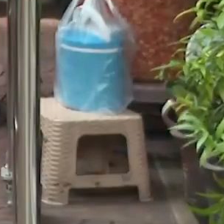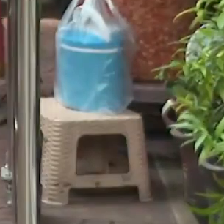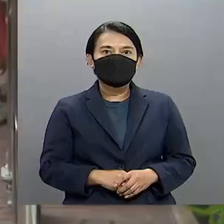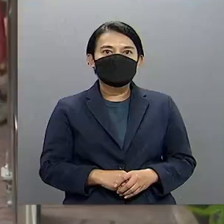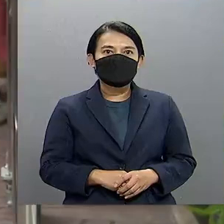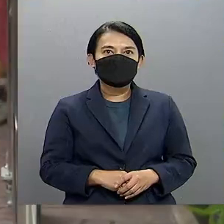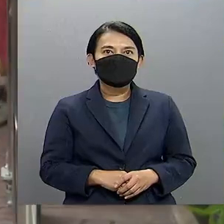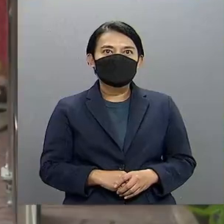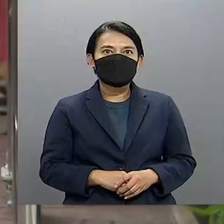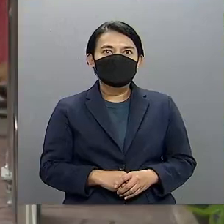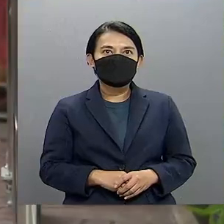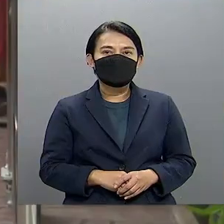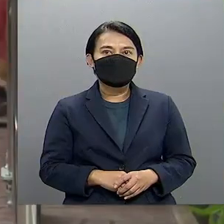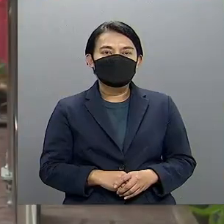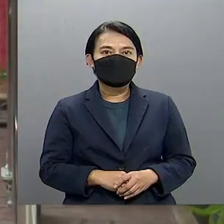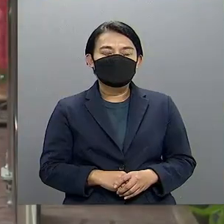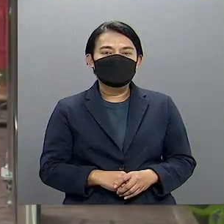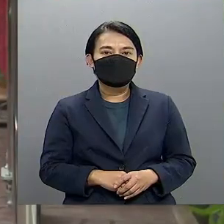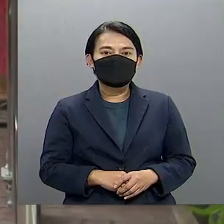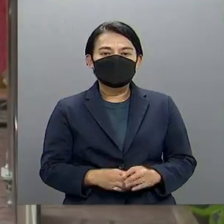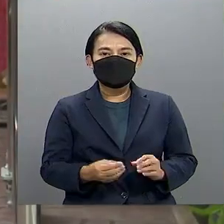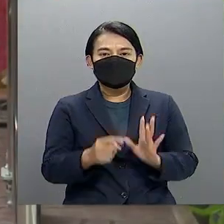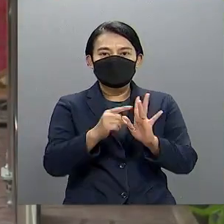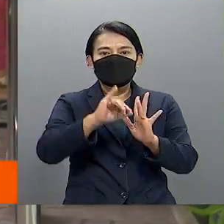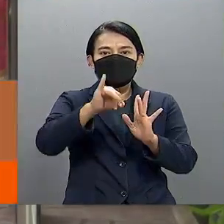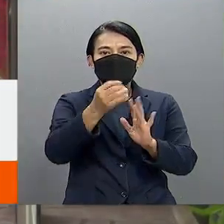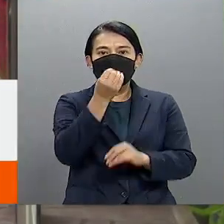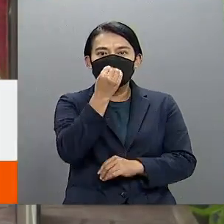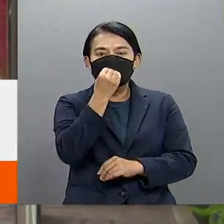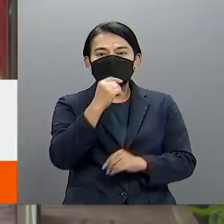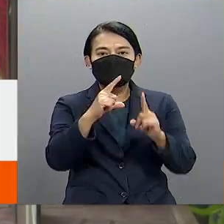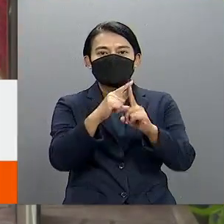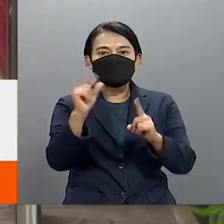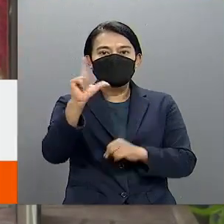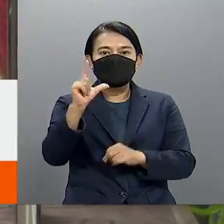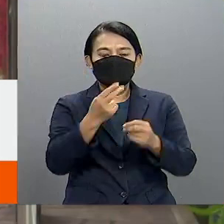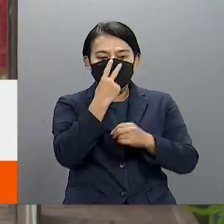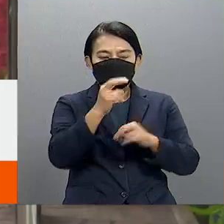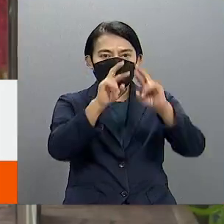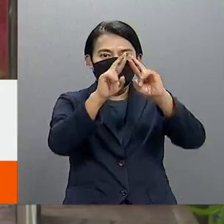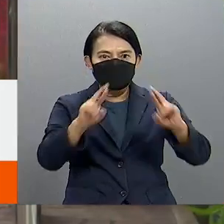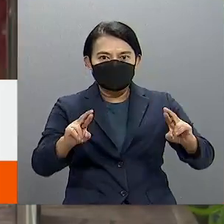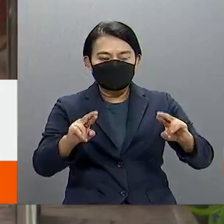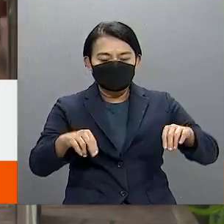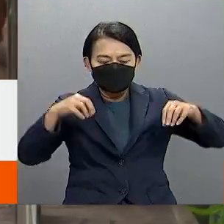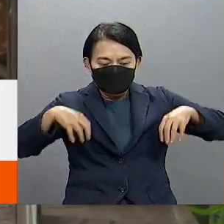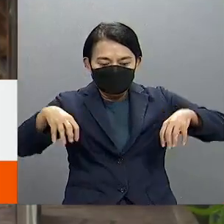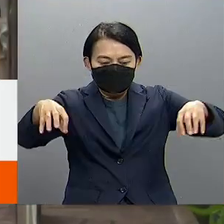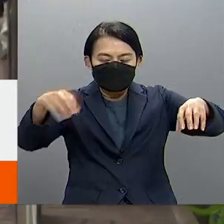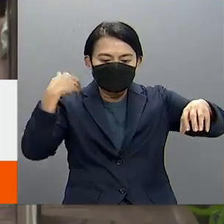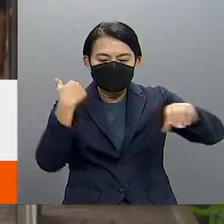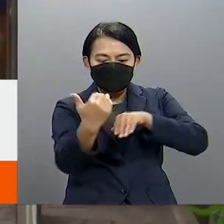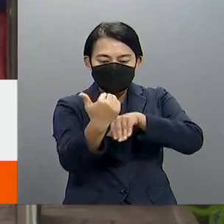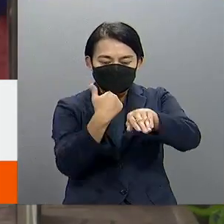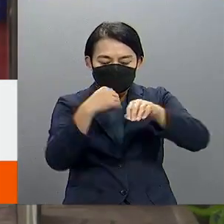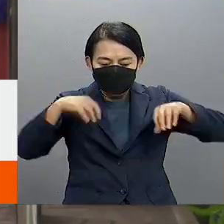แล้วนะคะในช่วงเทศกาลกินเจค่ะเราก็จะเห็นร้านค้าเต็มสองข้างถนนเลยนะคะนับแล้วเนี่ยก็มีมากถึง200ร้าน